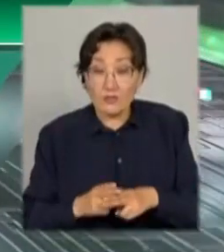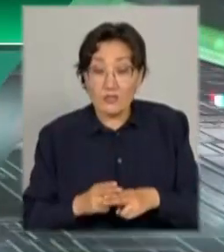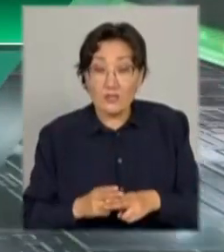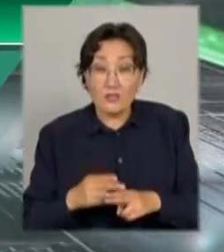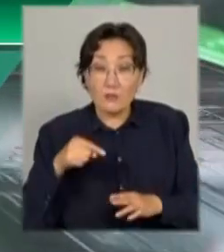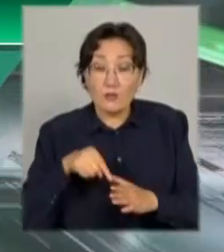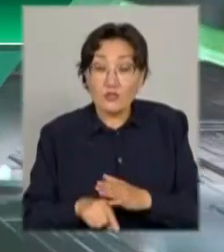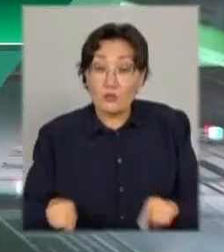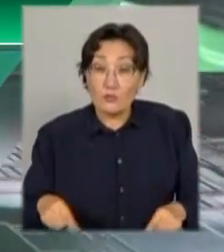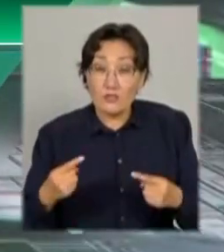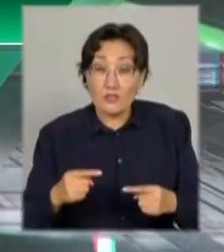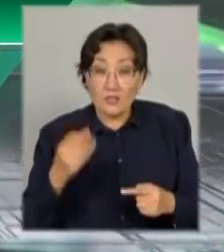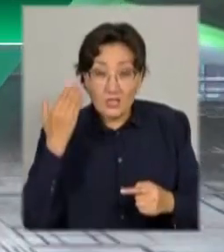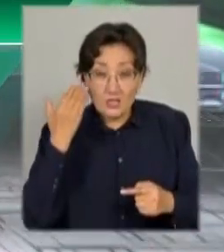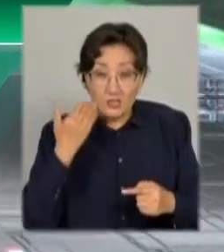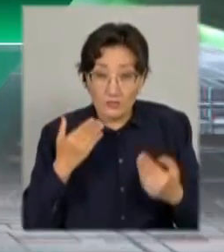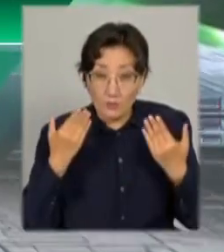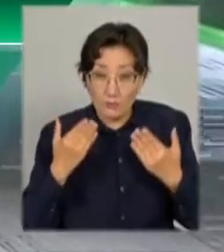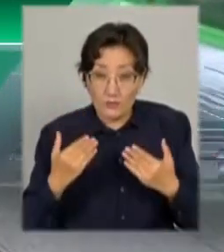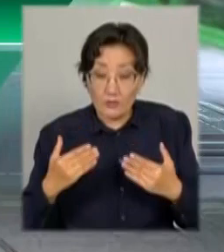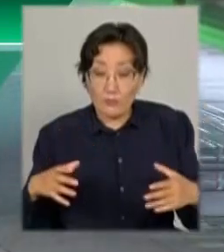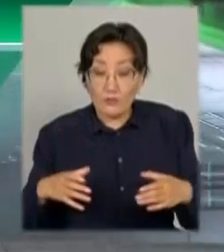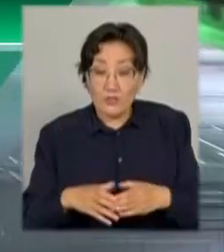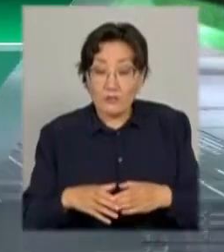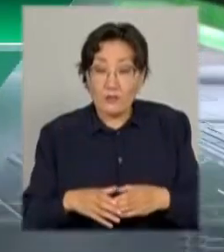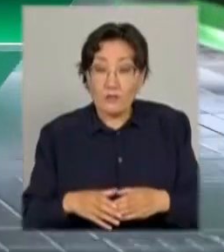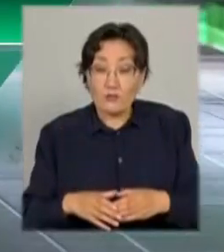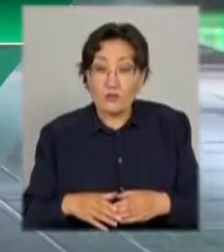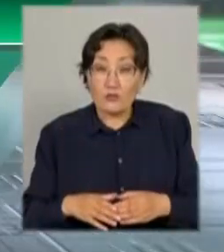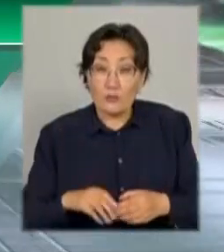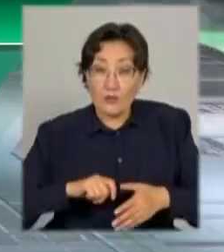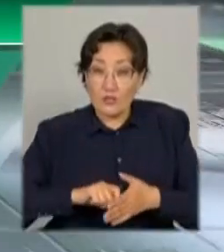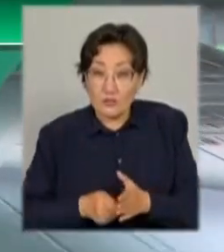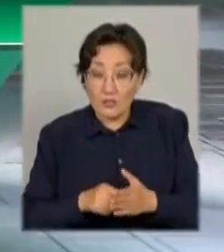с восстановлением скулоорбитального комплекса с фиксацией металлическими пластинами,